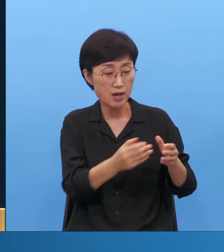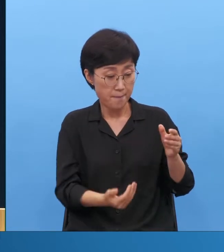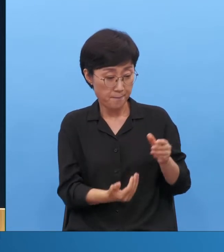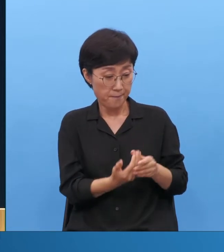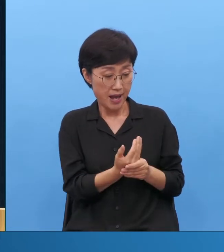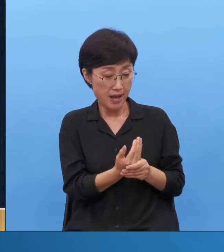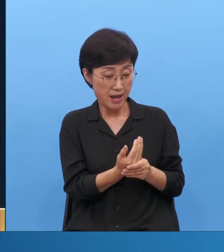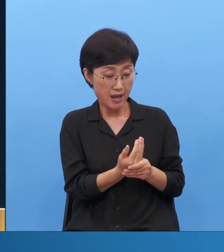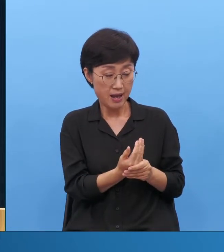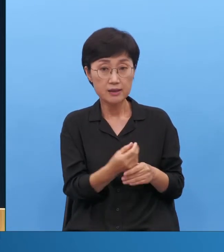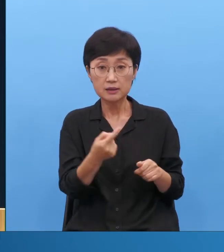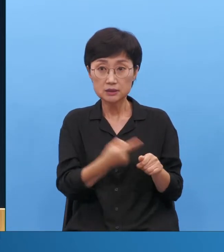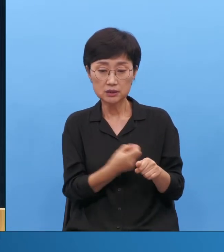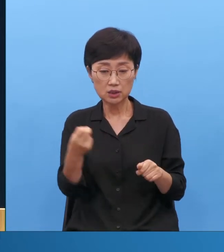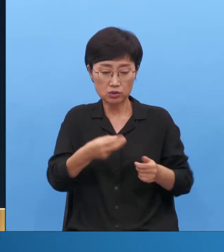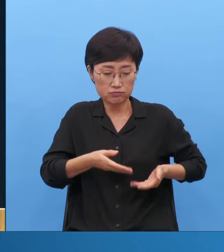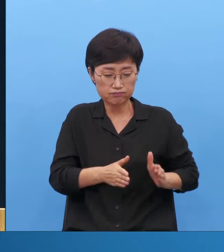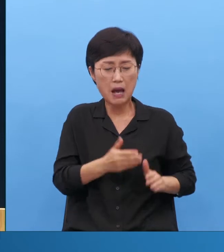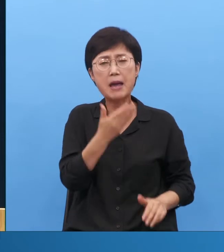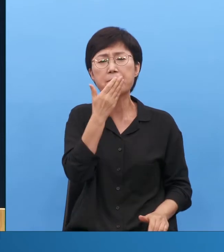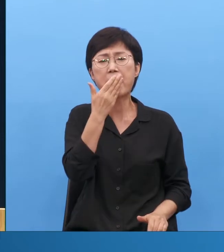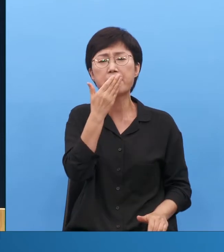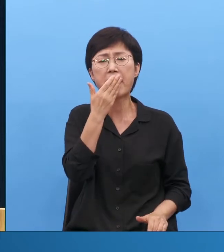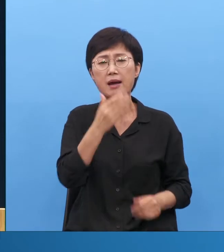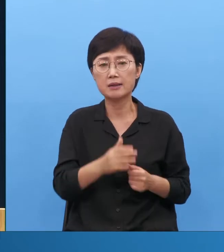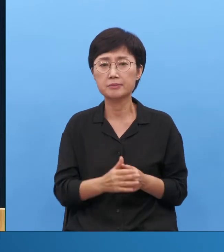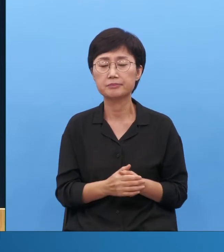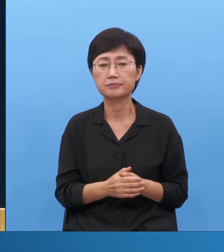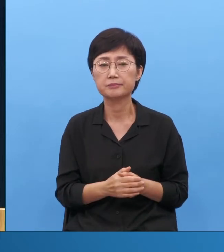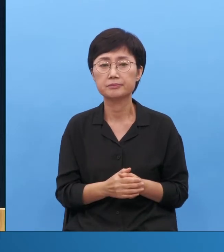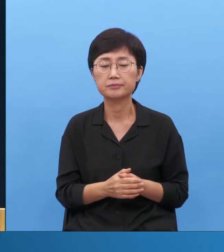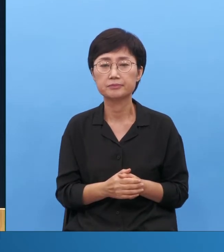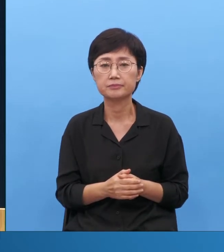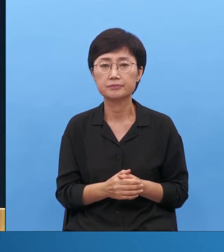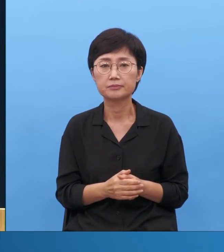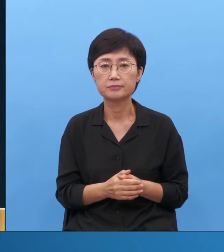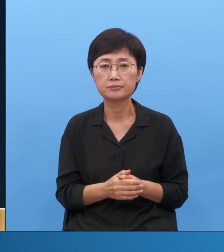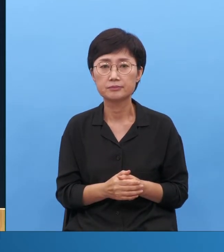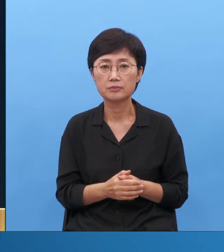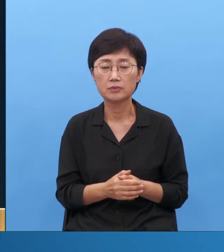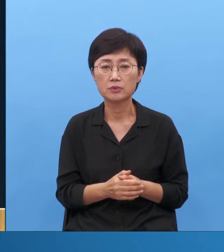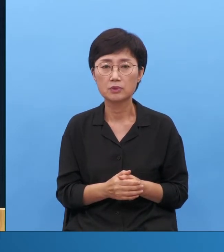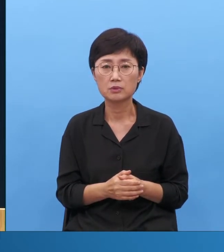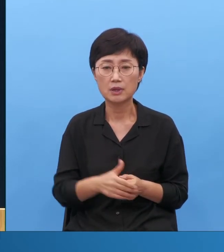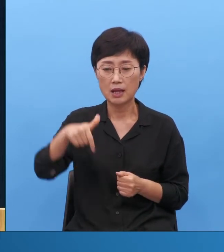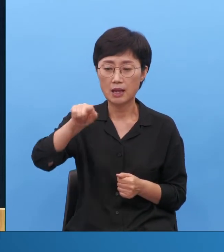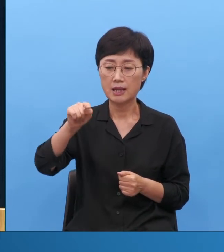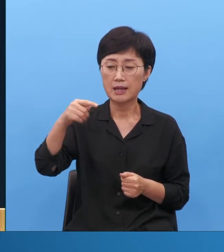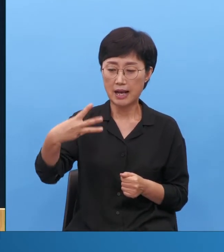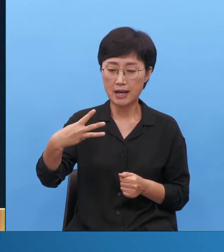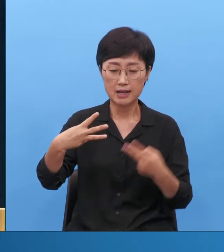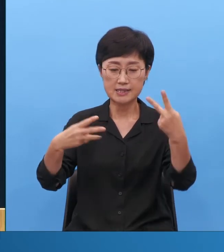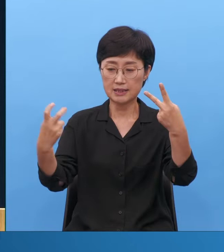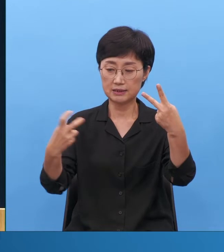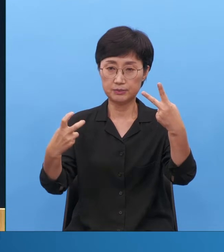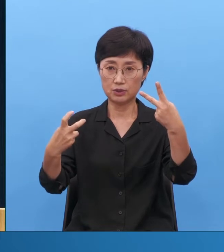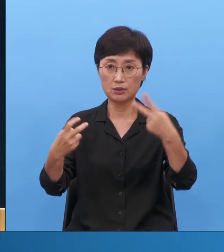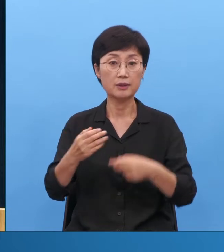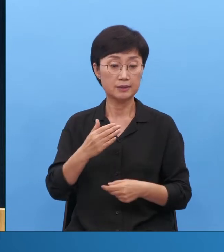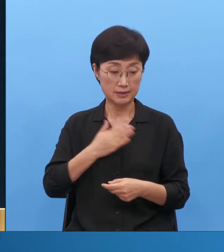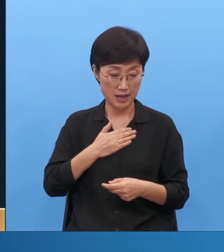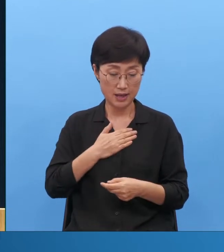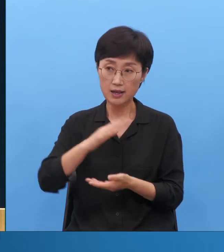seed that we have received, but a seed that has been redeemed, a seed of life. 갈라디아 2장 20절에는 내가 그리스도와